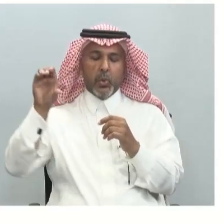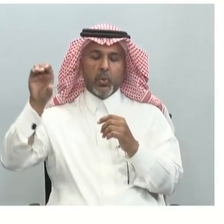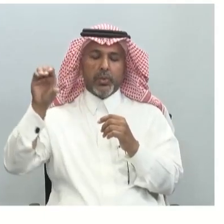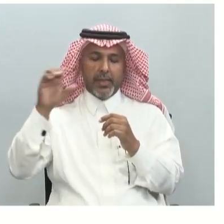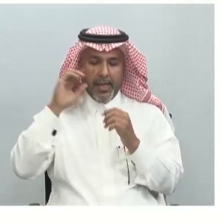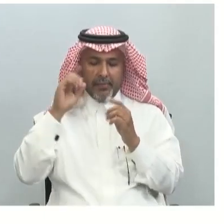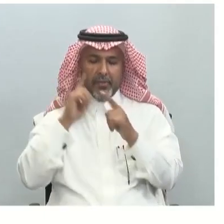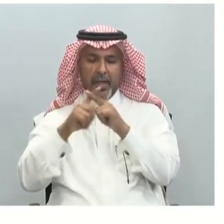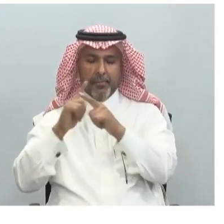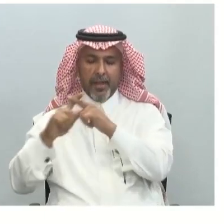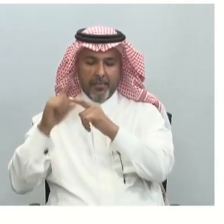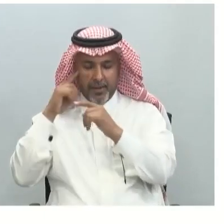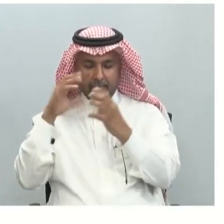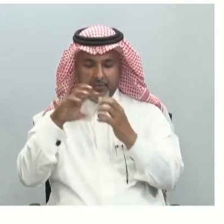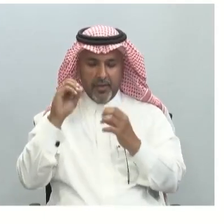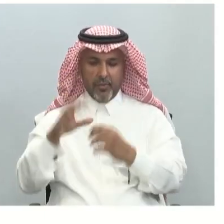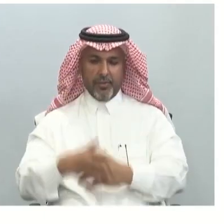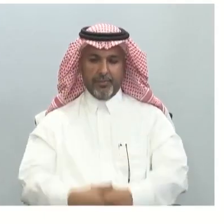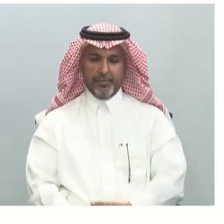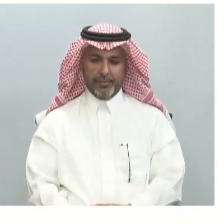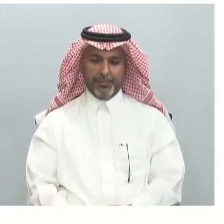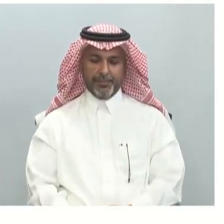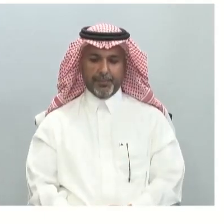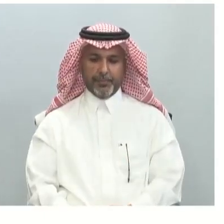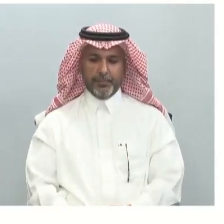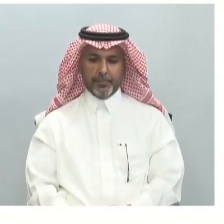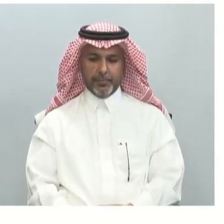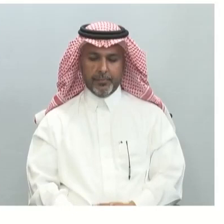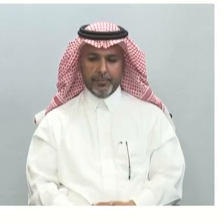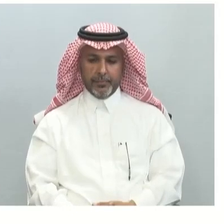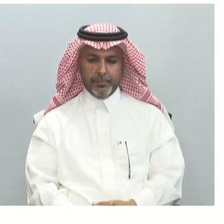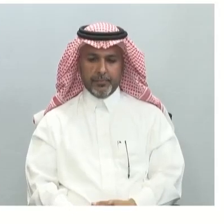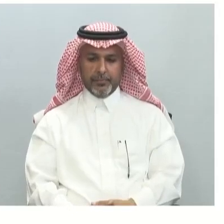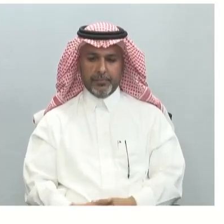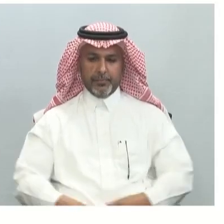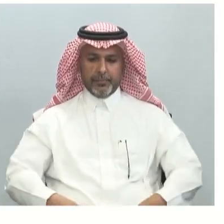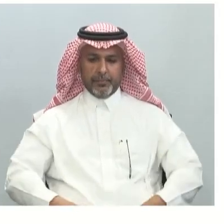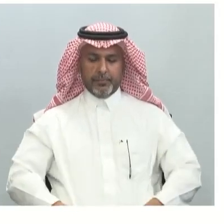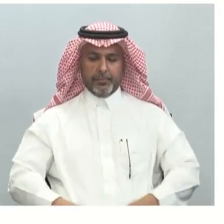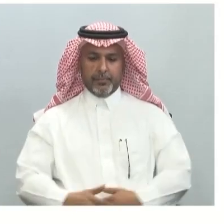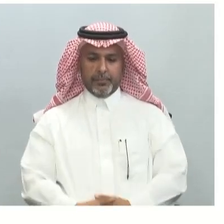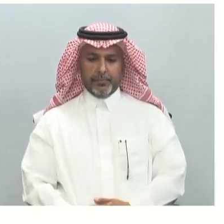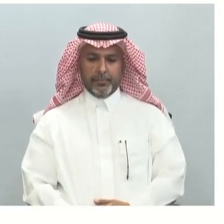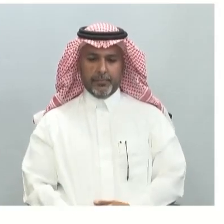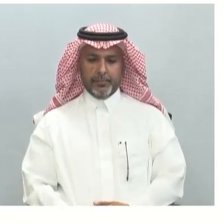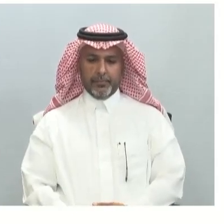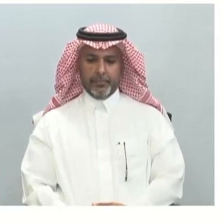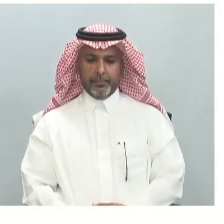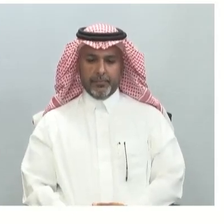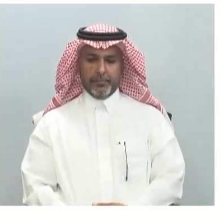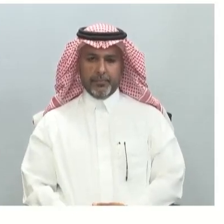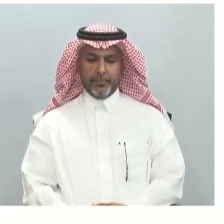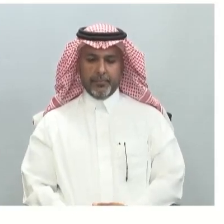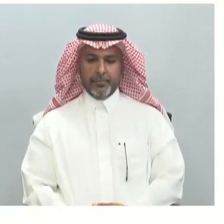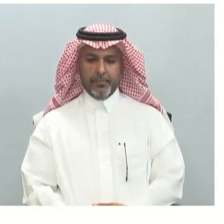حد موجود داخل القوس طيب سالب ثلاثه الان طبعا هذا سالب ثلاثه سالب ثلاثه